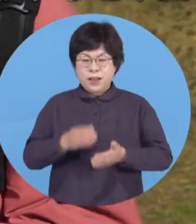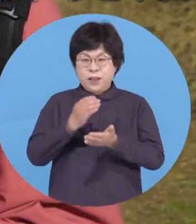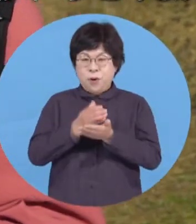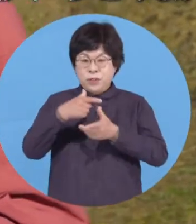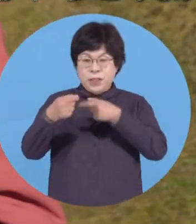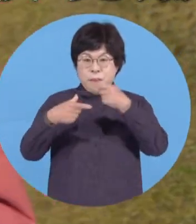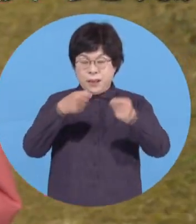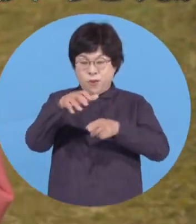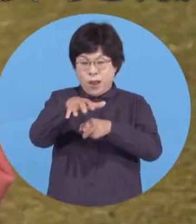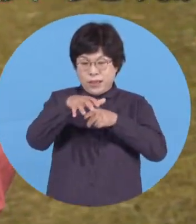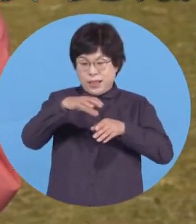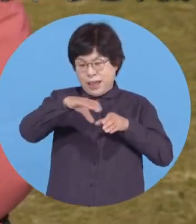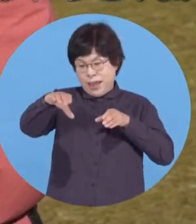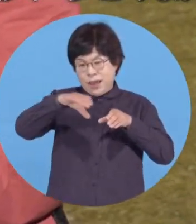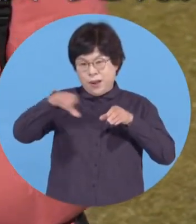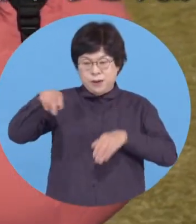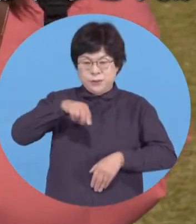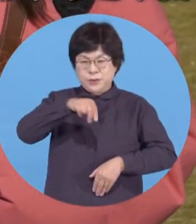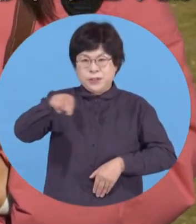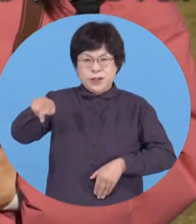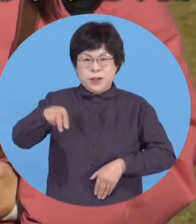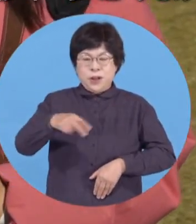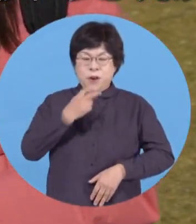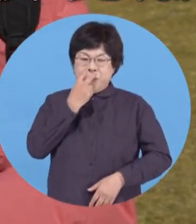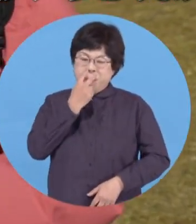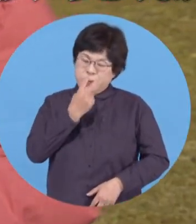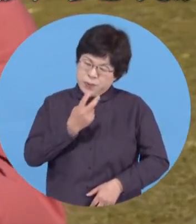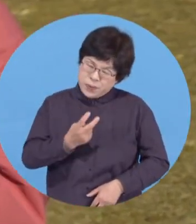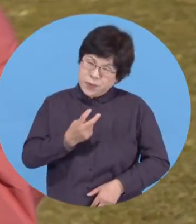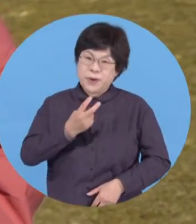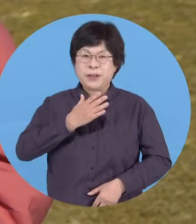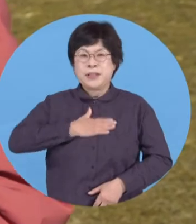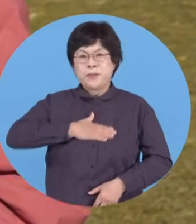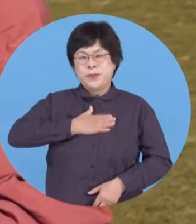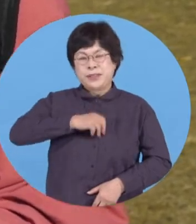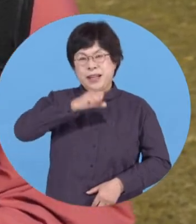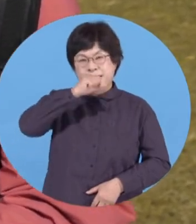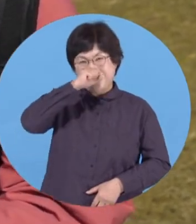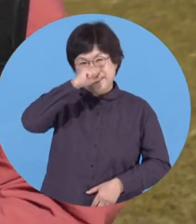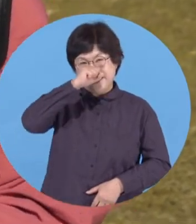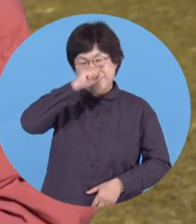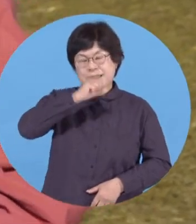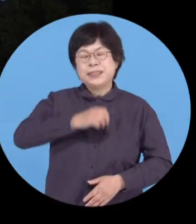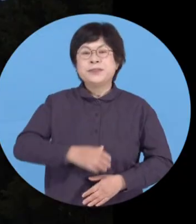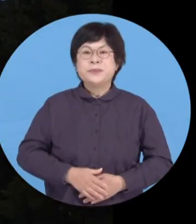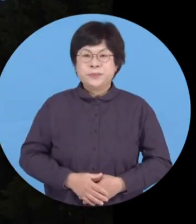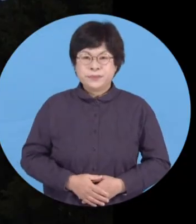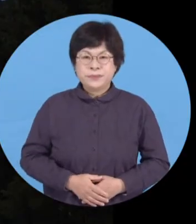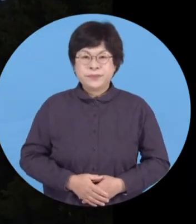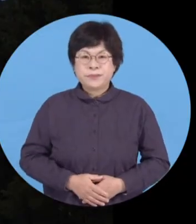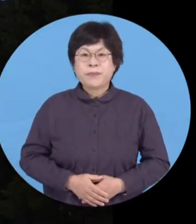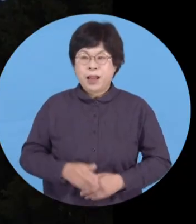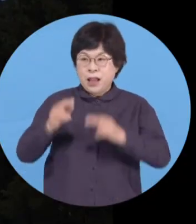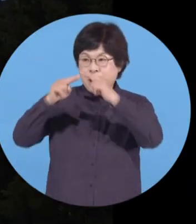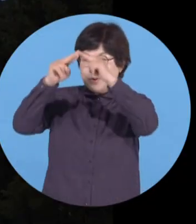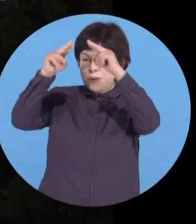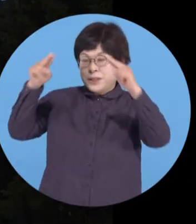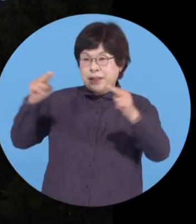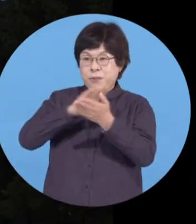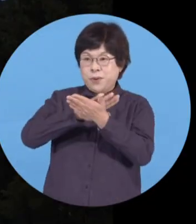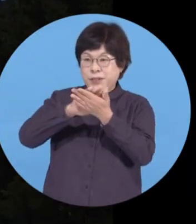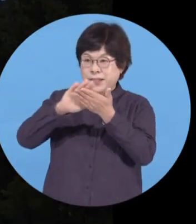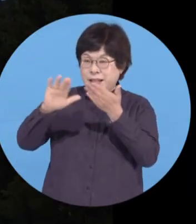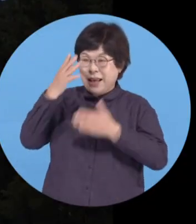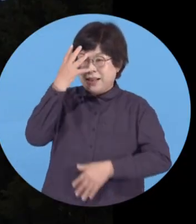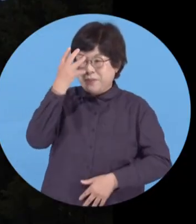茶畑ってなんか落ち着くんですよね。あー気持ちいい。富士山も綺麗です